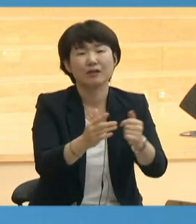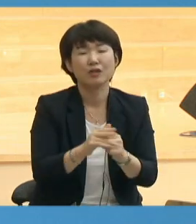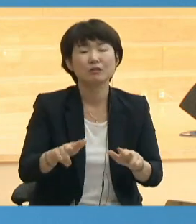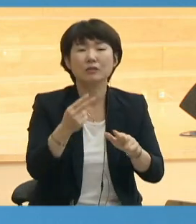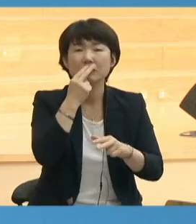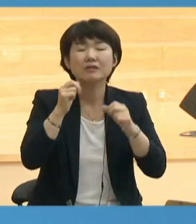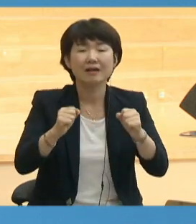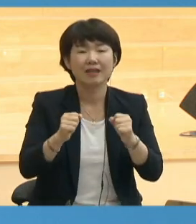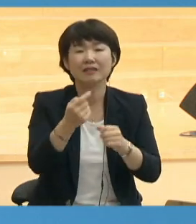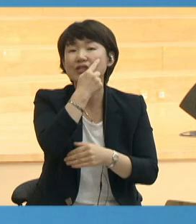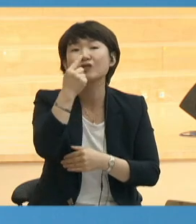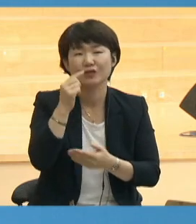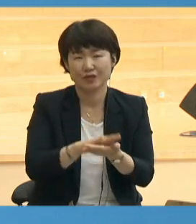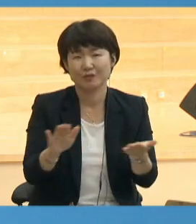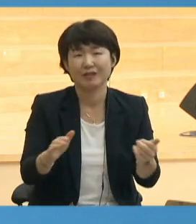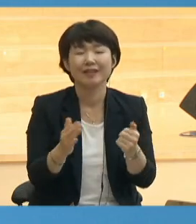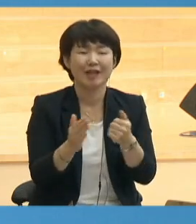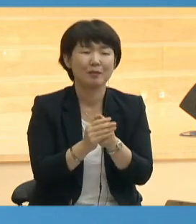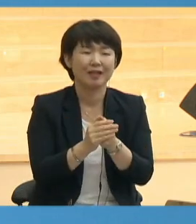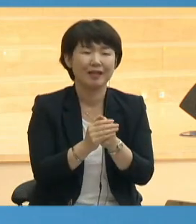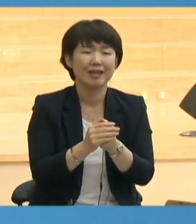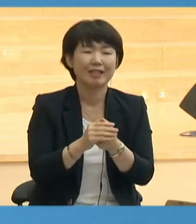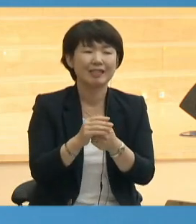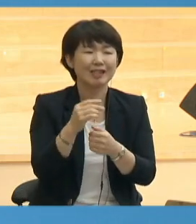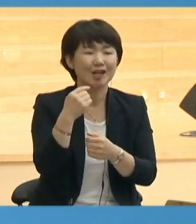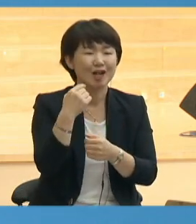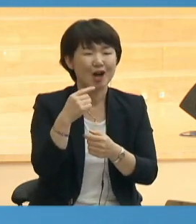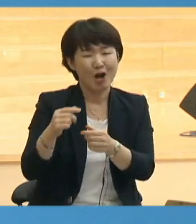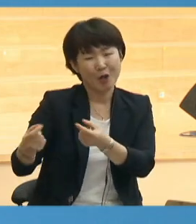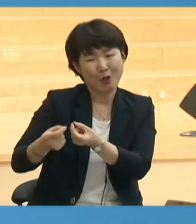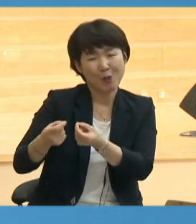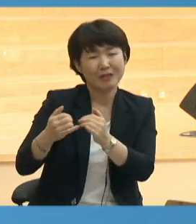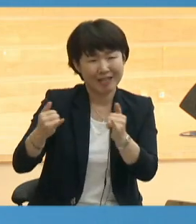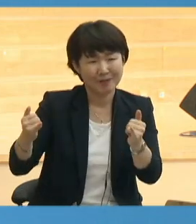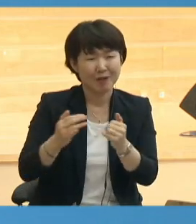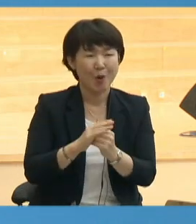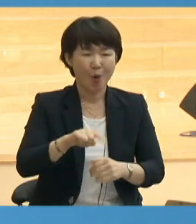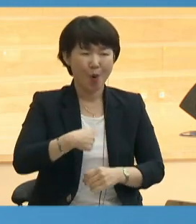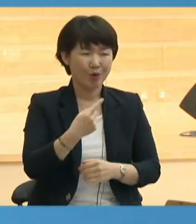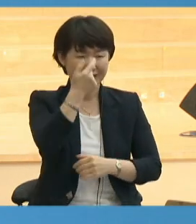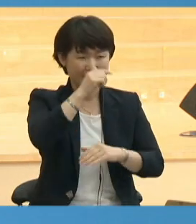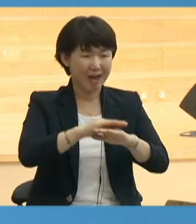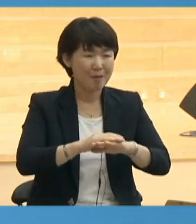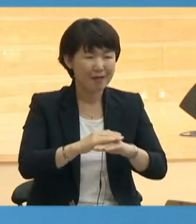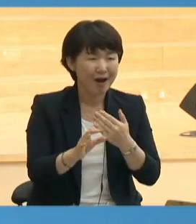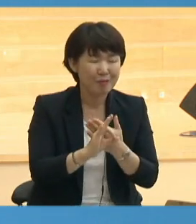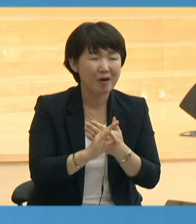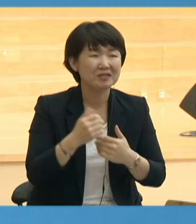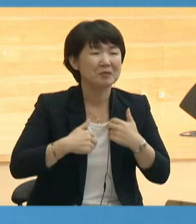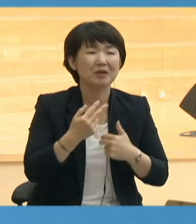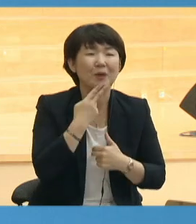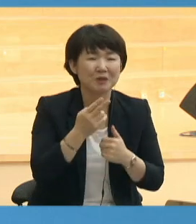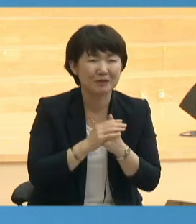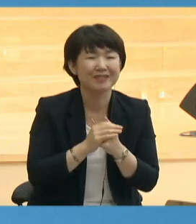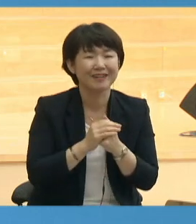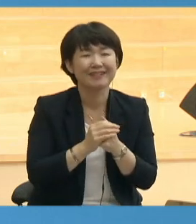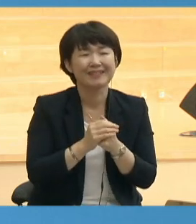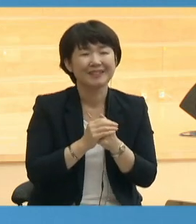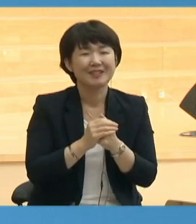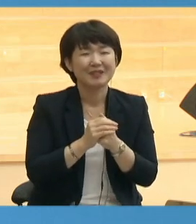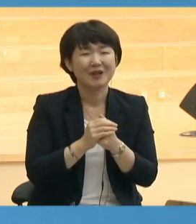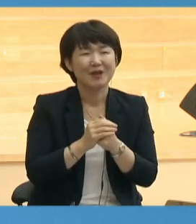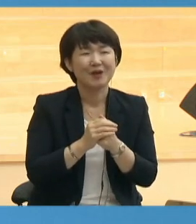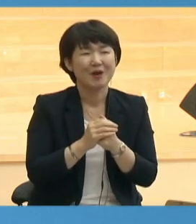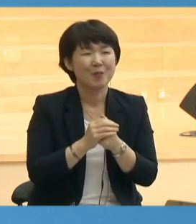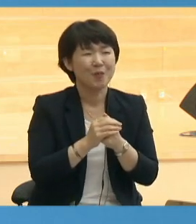거에요 자 이런 의미에서 우리 옆의 사람에게 혼자 예배 드림 진짜 이러니까 재미없어 인 살 사람도 없어 가 허공을 되고 인사를 할 수도 없고